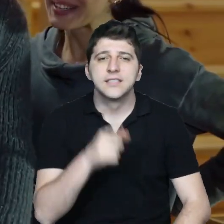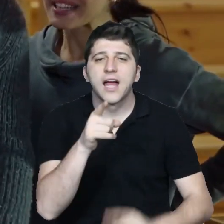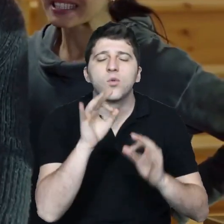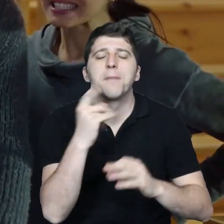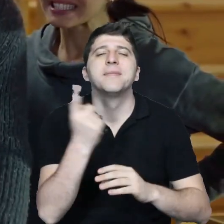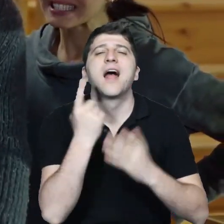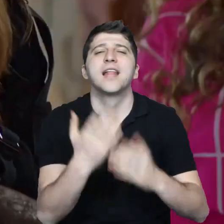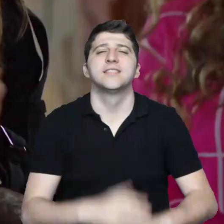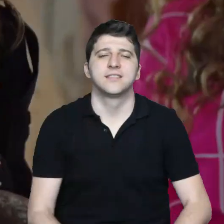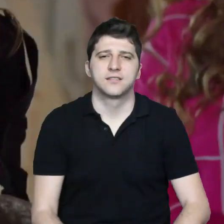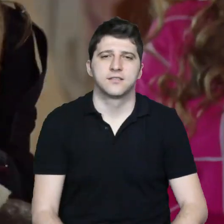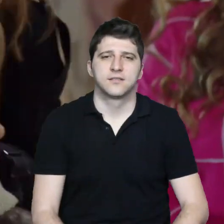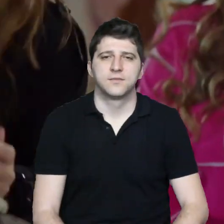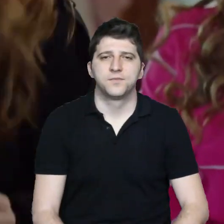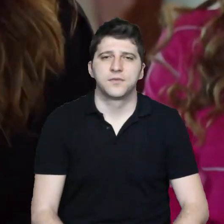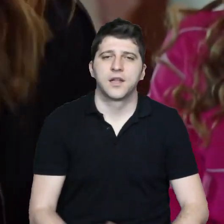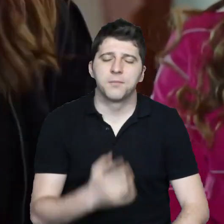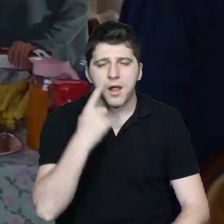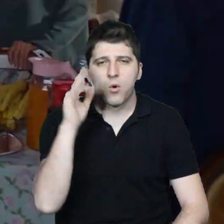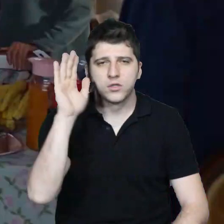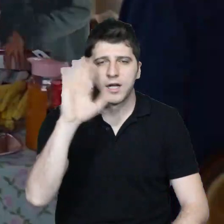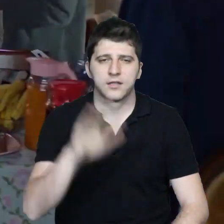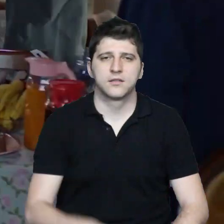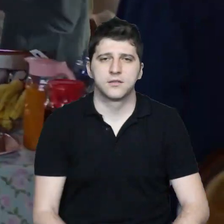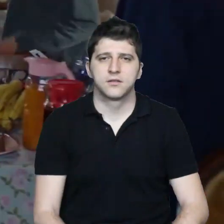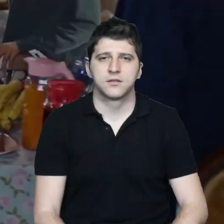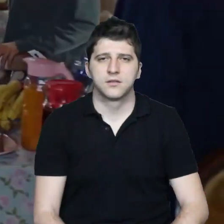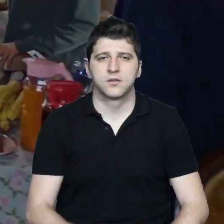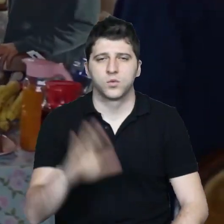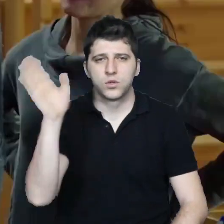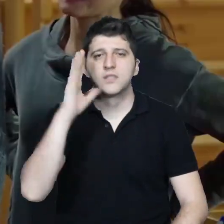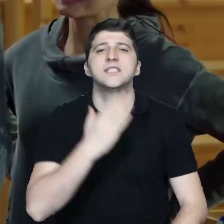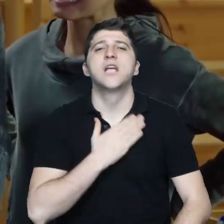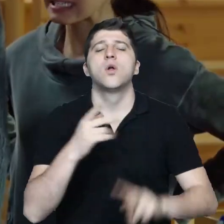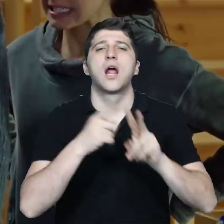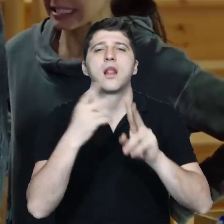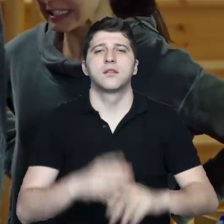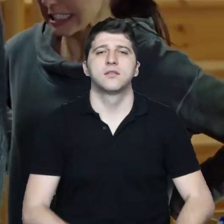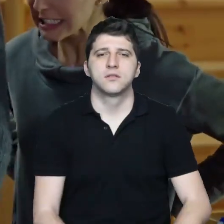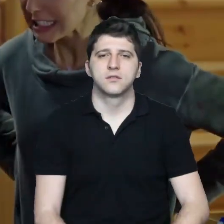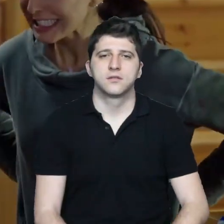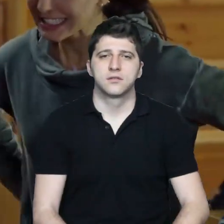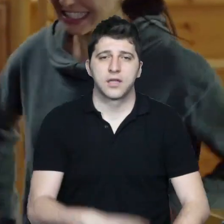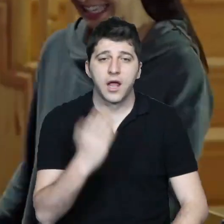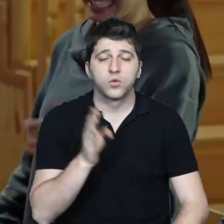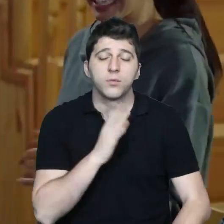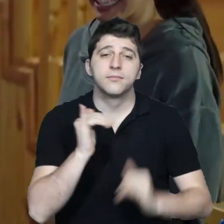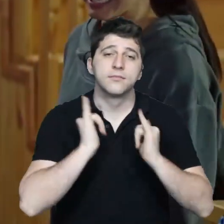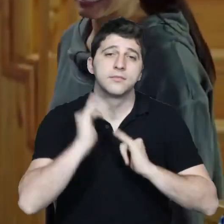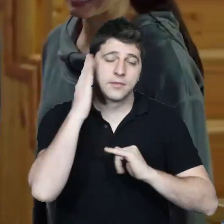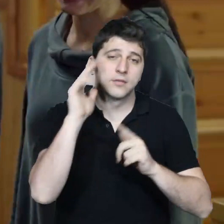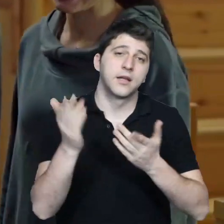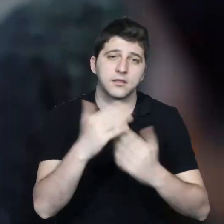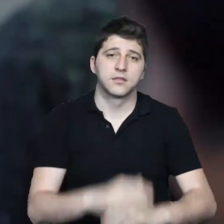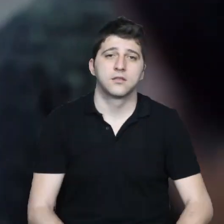sen de bir tanesin. Hadi bakalım. Hoşça kal. Yanağından öpüp yürüdü. Sağ ol Nalan. Hadi oğlum sen dinlenmen lazım.